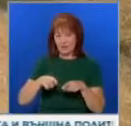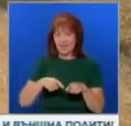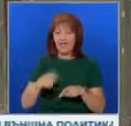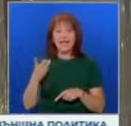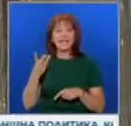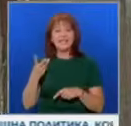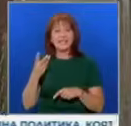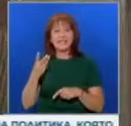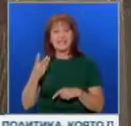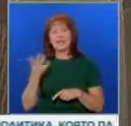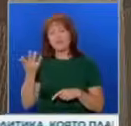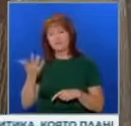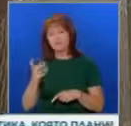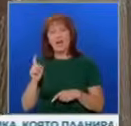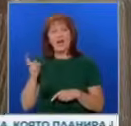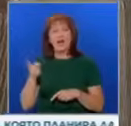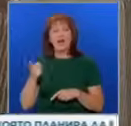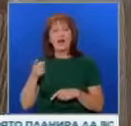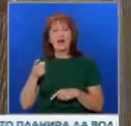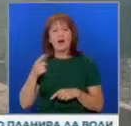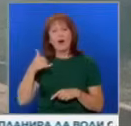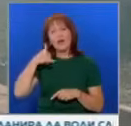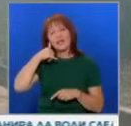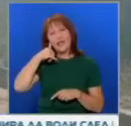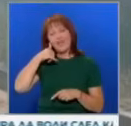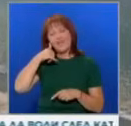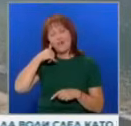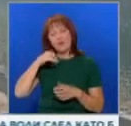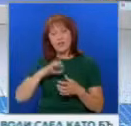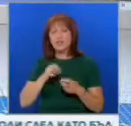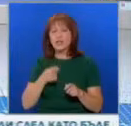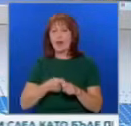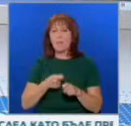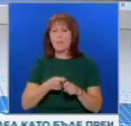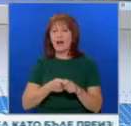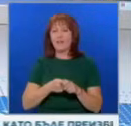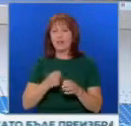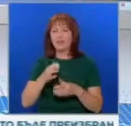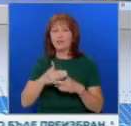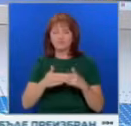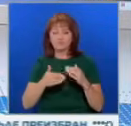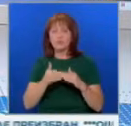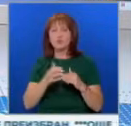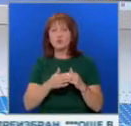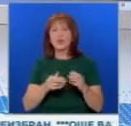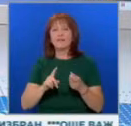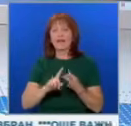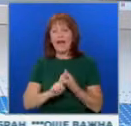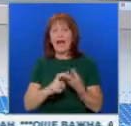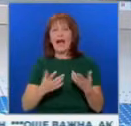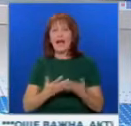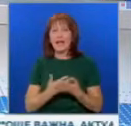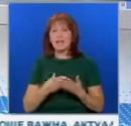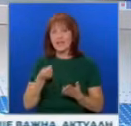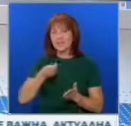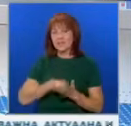мобилни оператора, във Воден започва поставяне на мобилни клетки. Да се купят водни джобове за